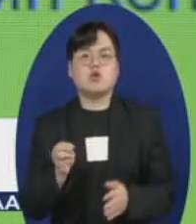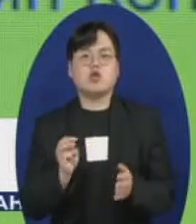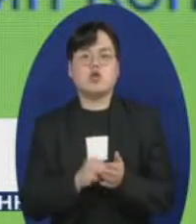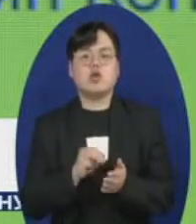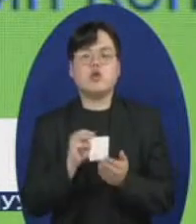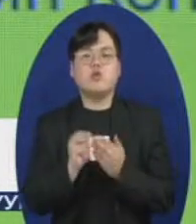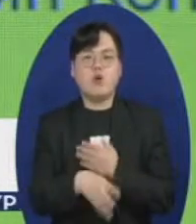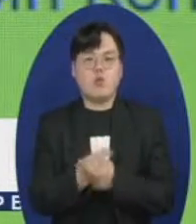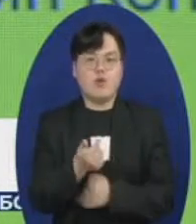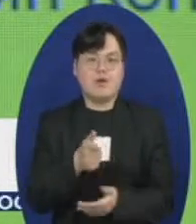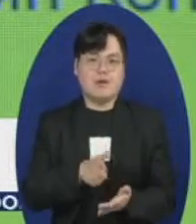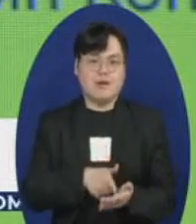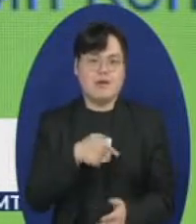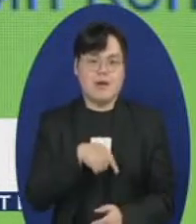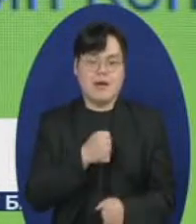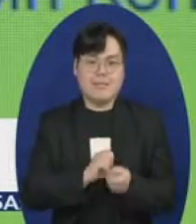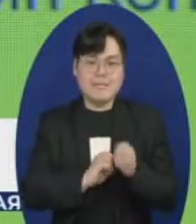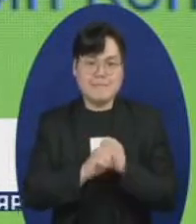байна. Энэ ажлыг хийх.